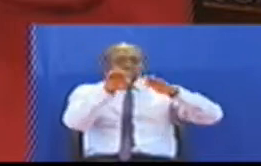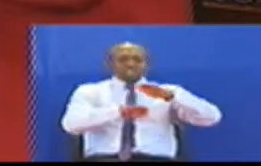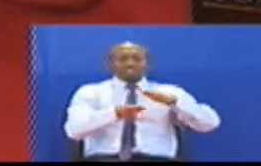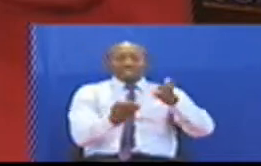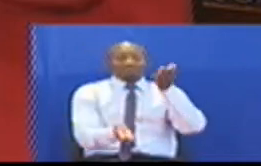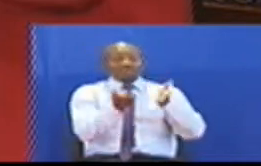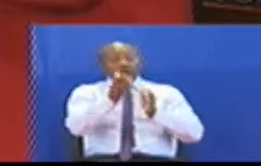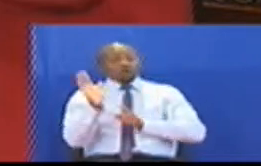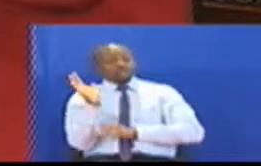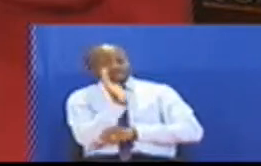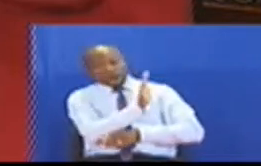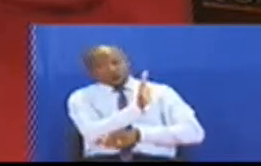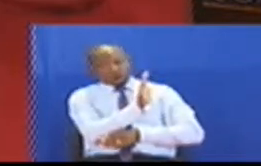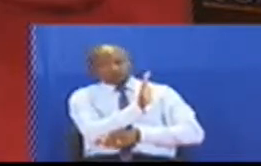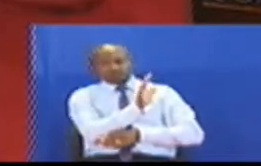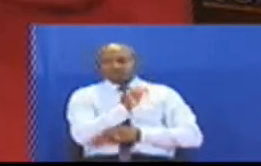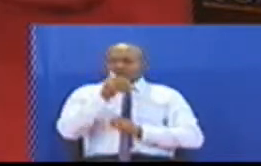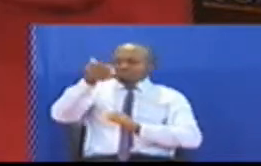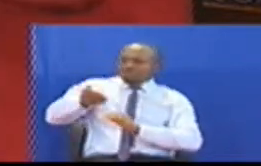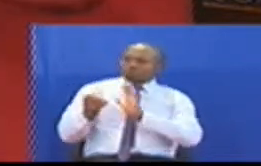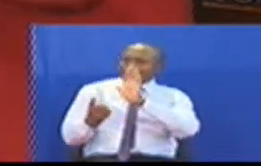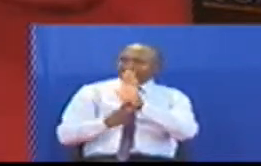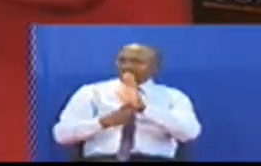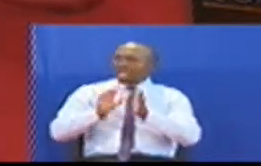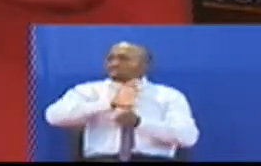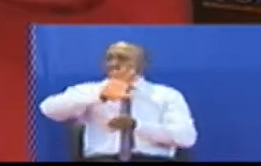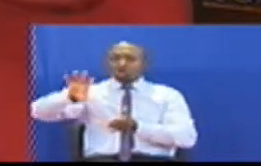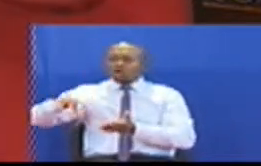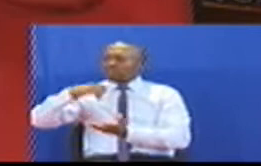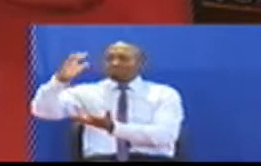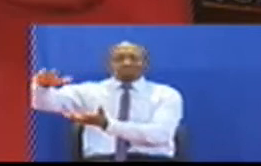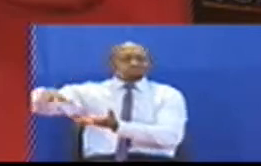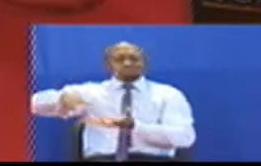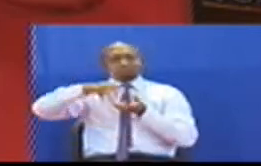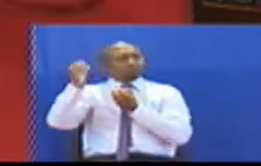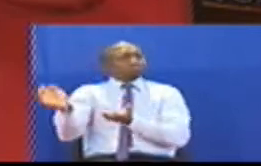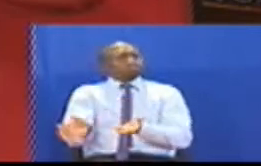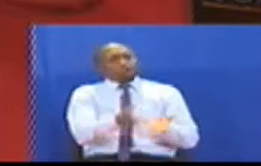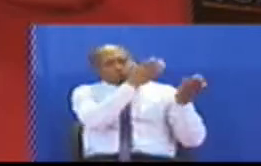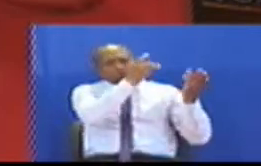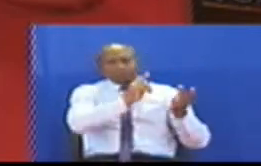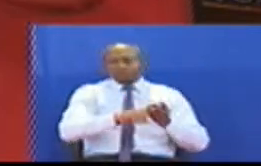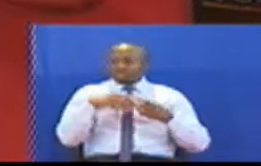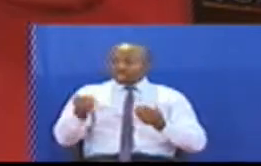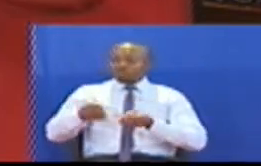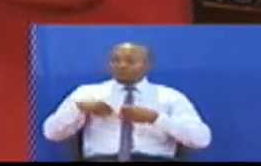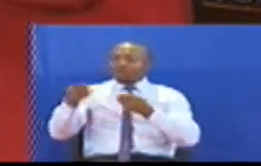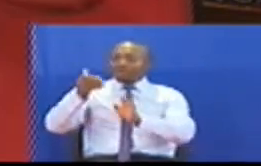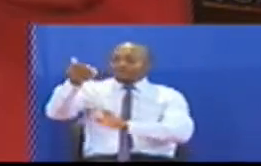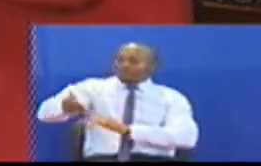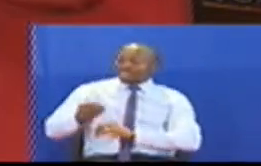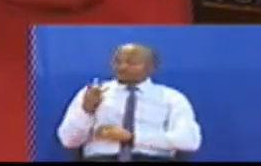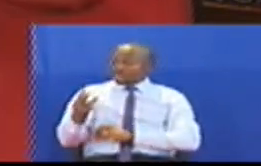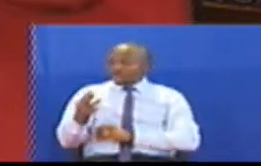kwao wao, kwa mwezi wa sita wao wameziondoa. Kwa hiyo amewapa muda wa miezi mitatu waweze kuvua kwa muda ili waweze kupata